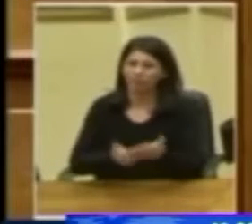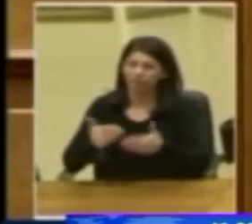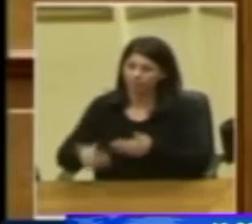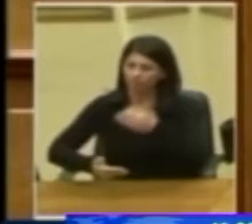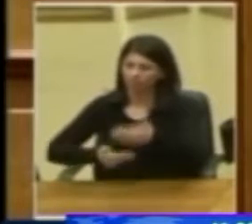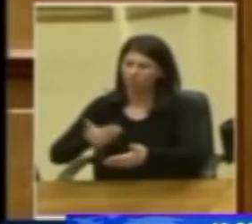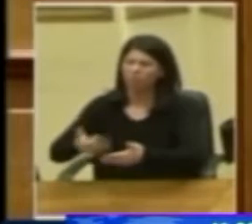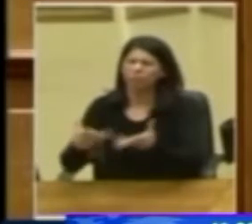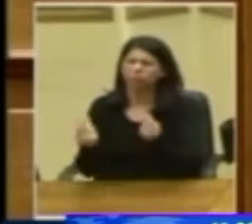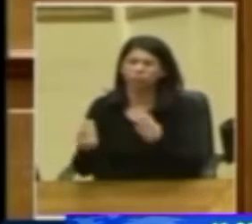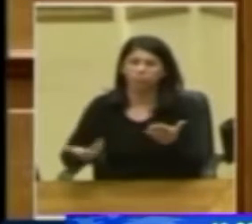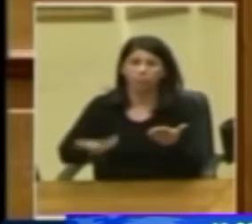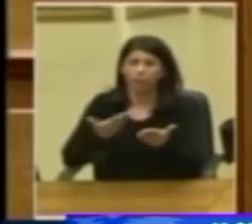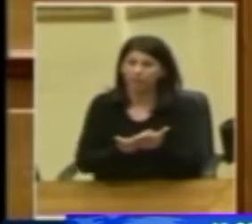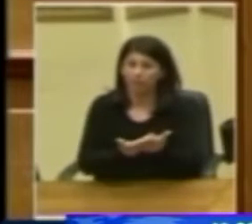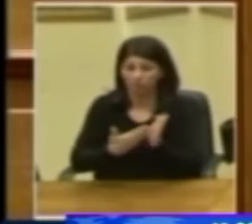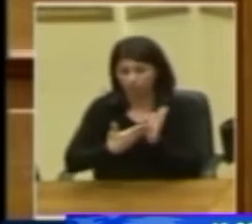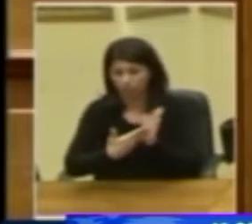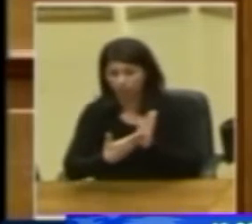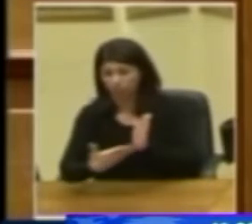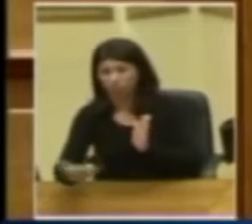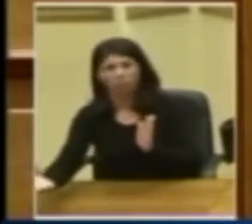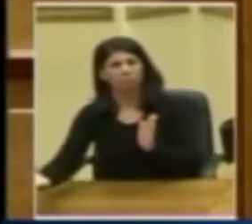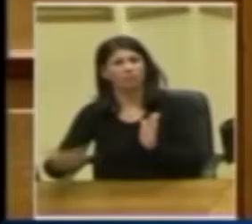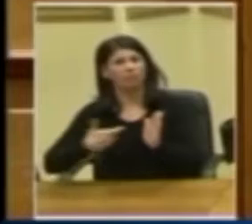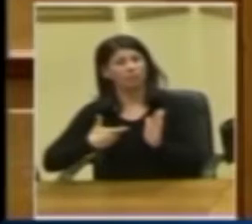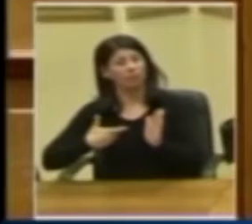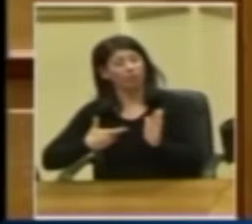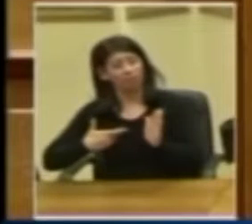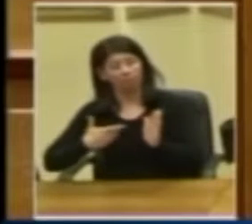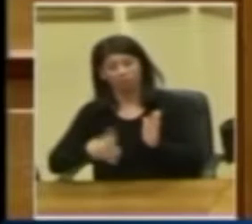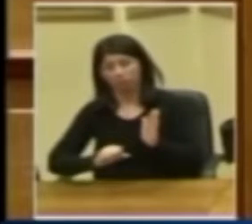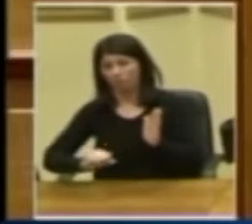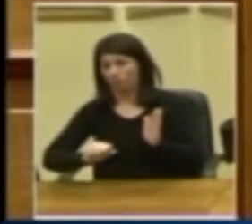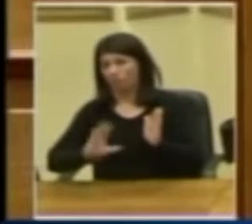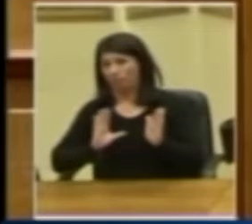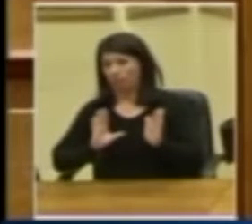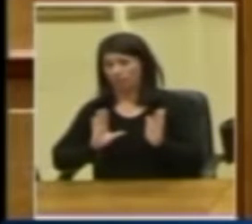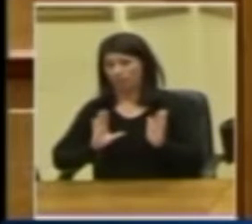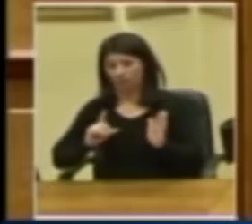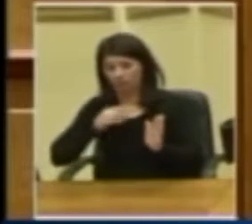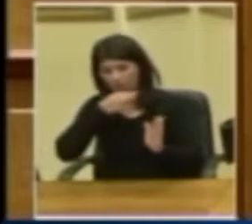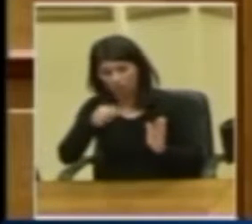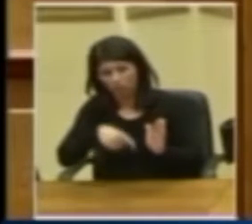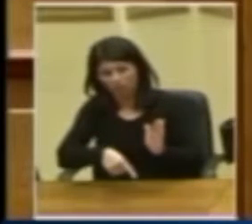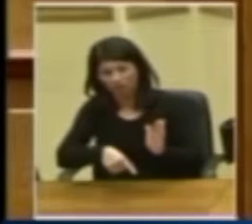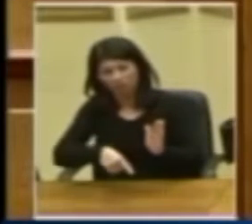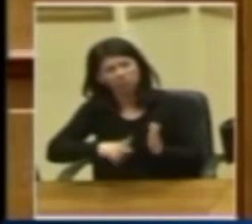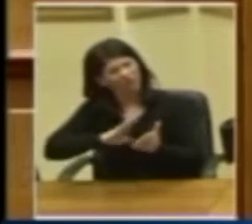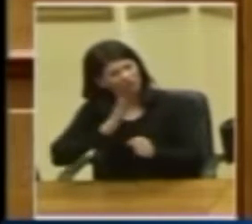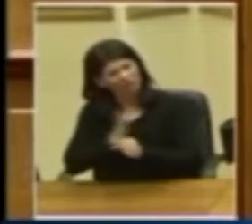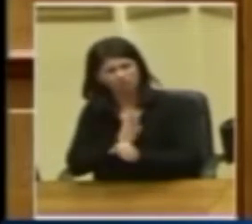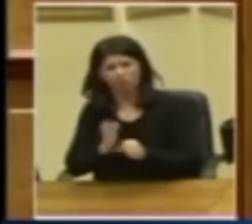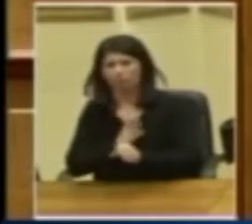από προτάσεις τις οποίες δεν διστάζουμε ως Νέα Δημοκρατία να τις χαρακτηρίσουμε ολέθριες, όπως